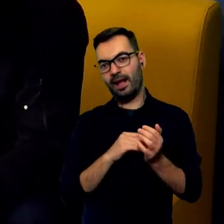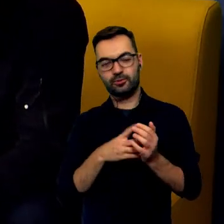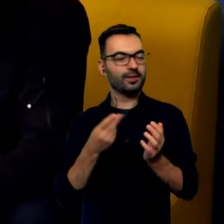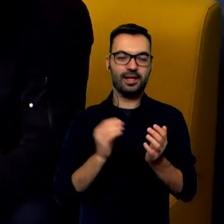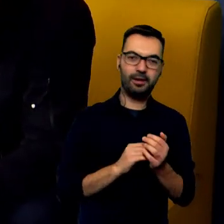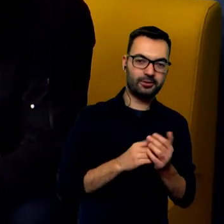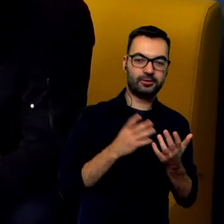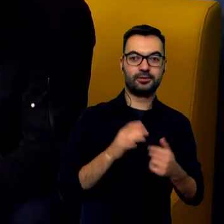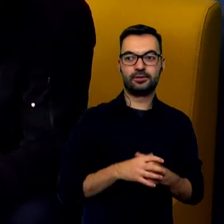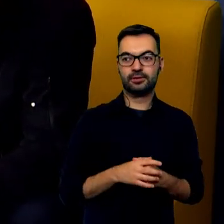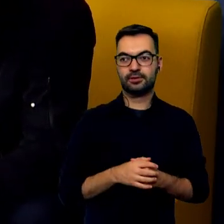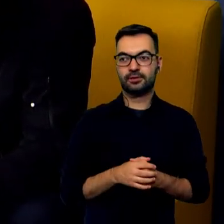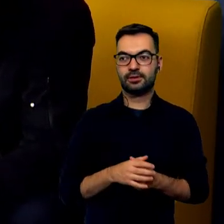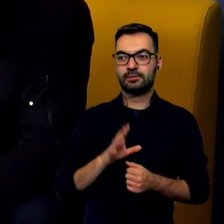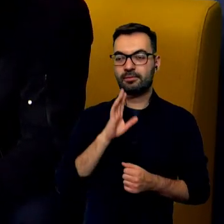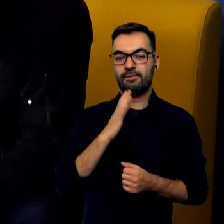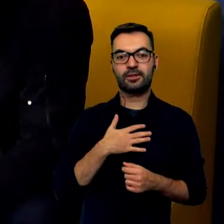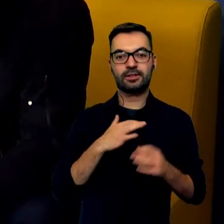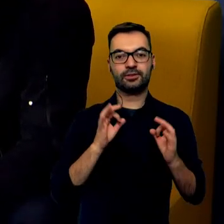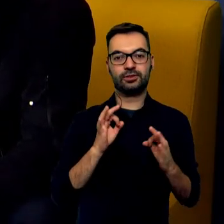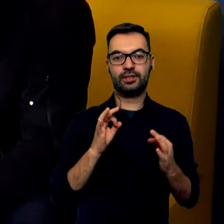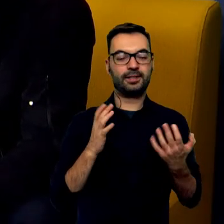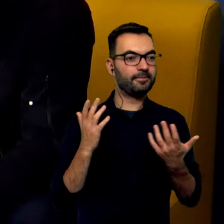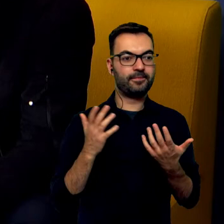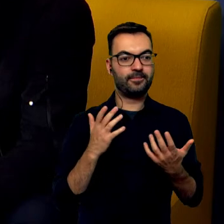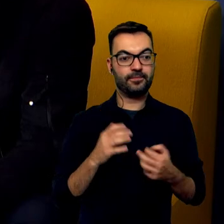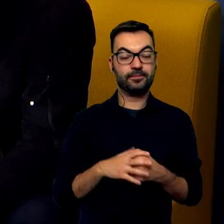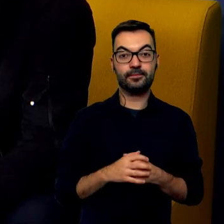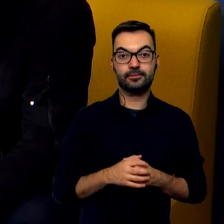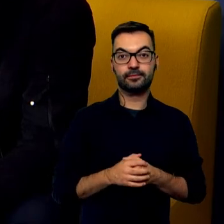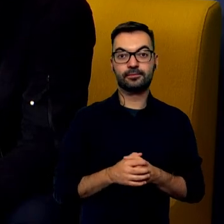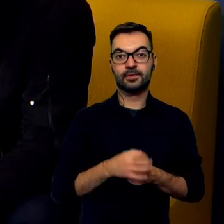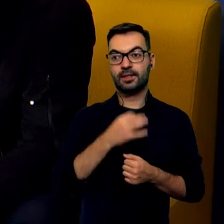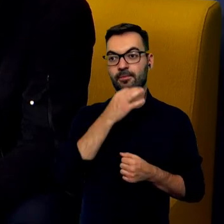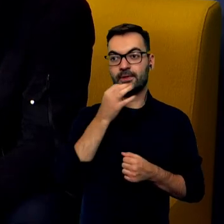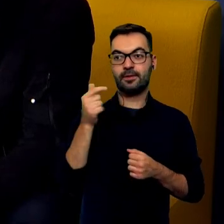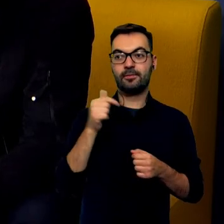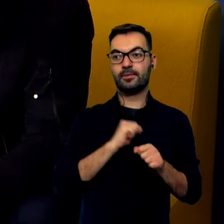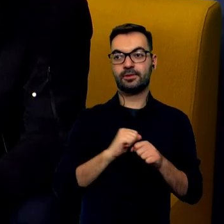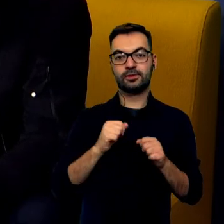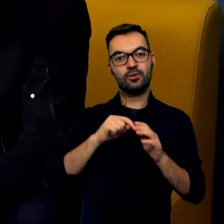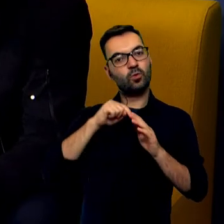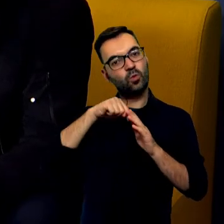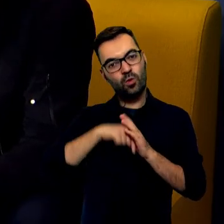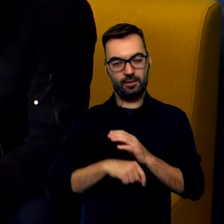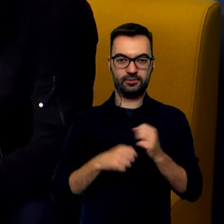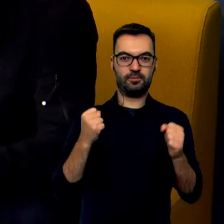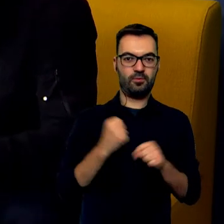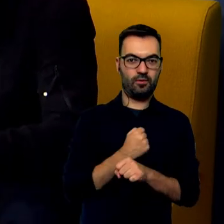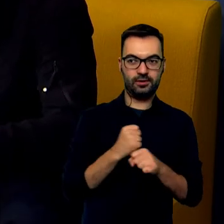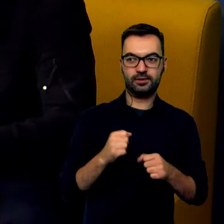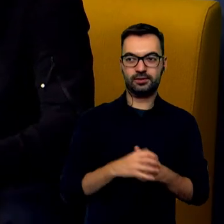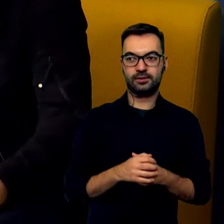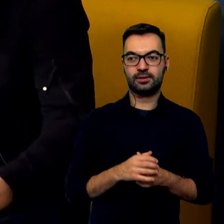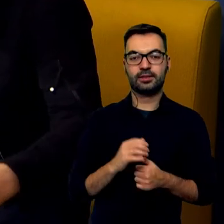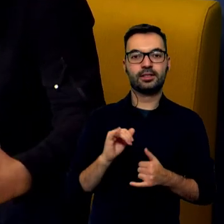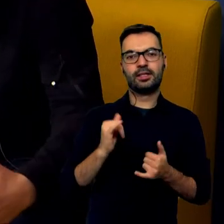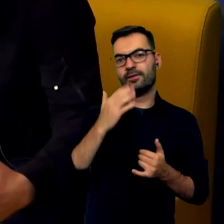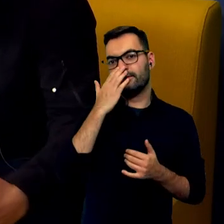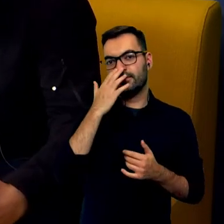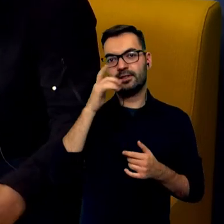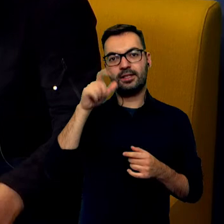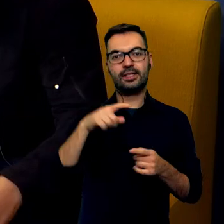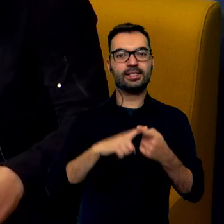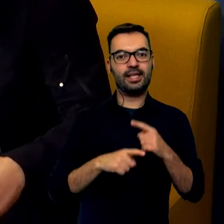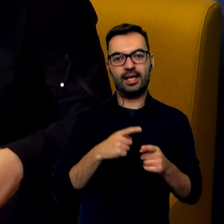nie praktykujesz. Znaczy wydaje mi się, że dzisiaj już jesteśmy w takim miejscu, gdzie pytanie powinno być znacznie głębsze. To znaczy, wiesz, jaki jest